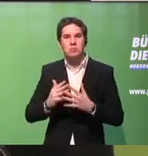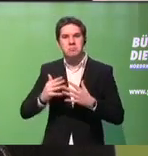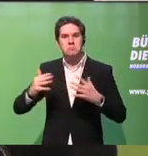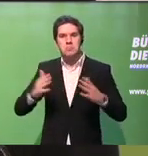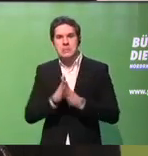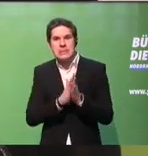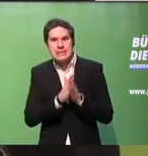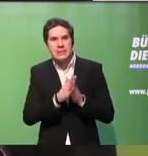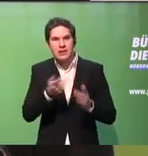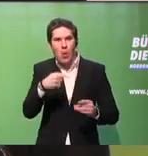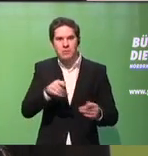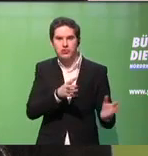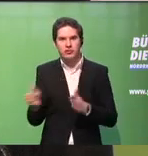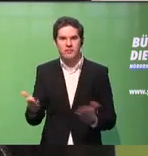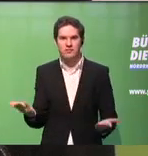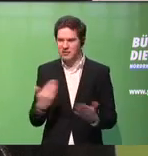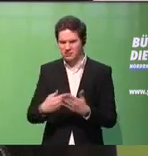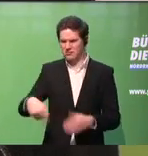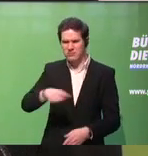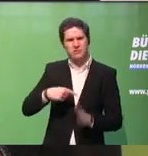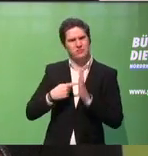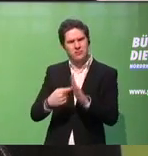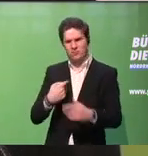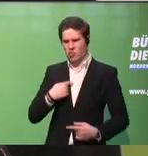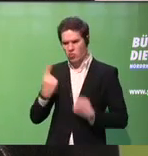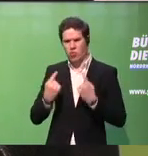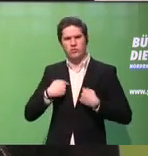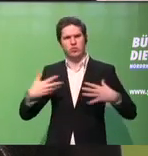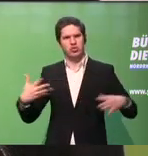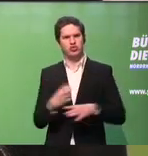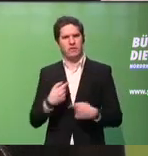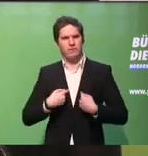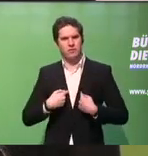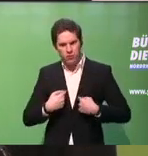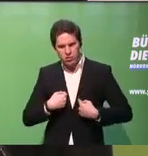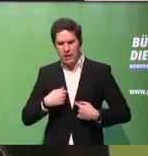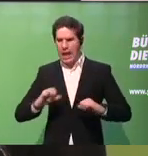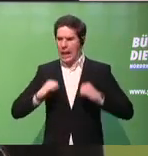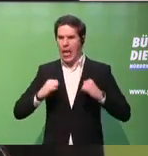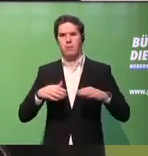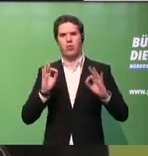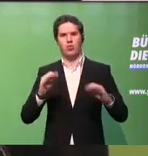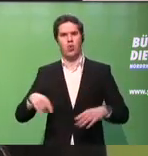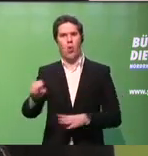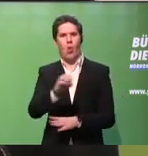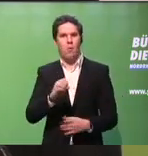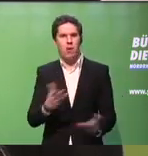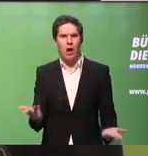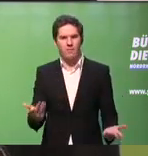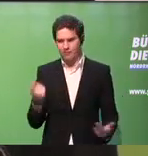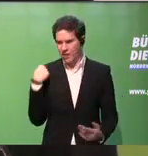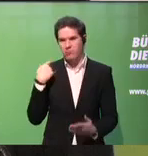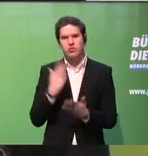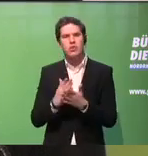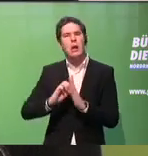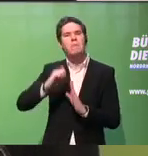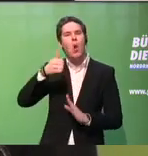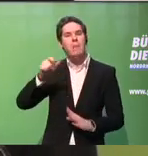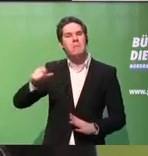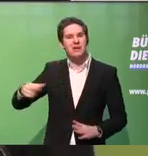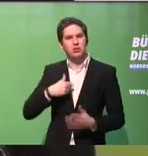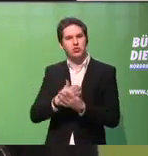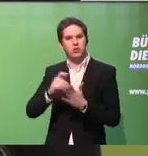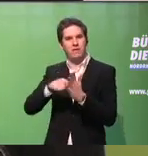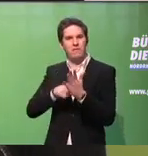zeigen wir, dass wir Grüne es schon heute sind, die Europa leben. Zum Beispiel in der Primary, wo wir europaweit unsere Spitzenkandidatin für